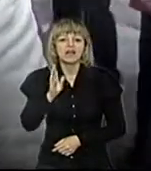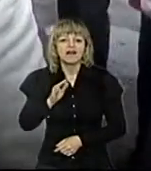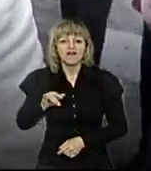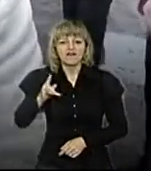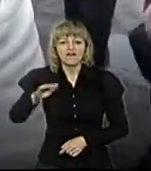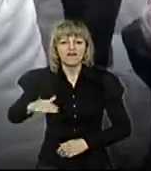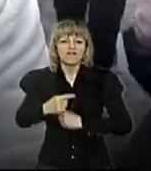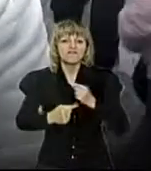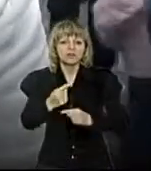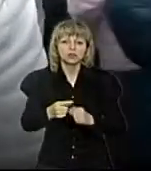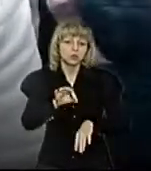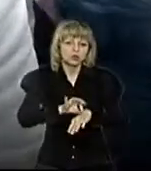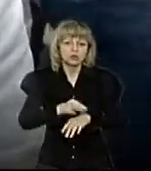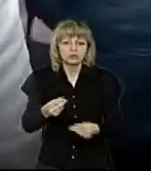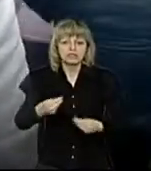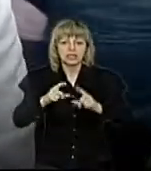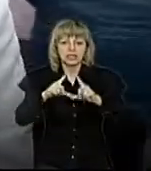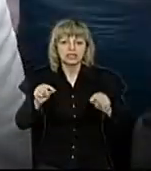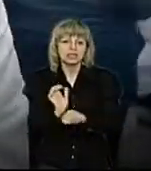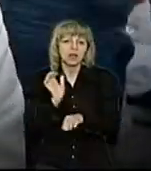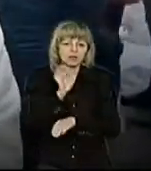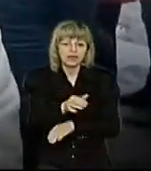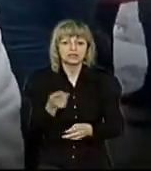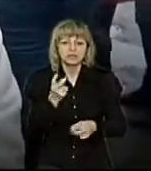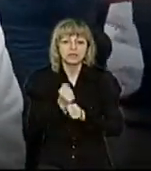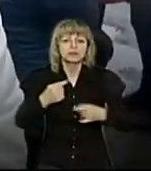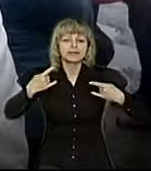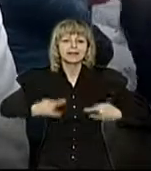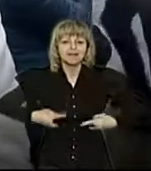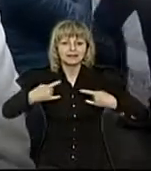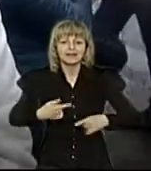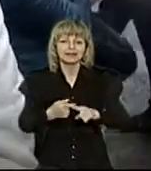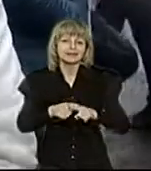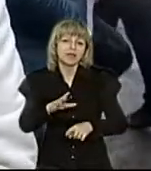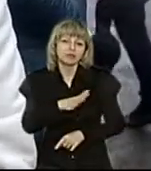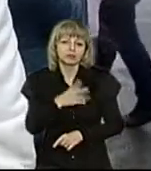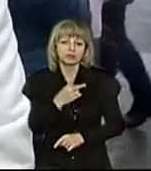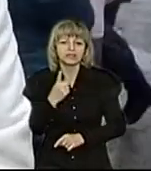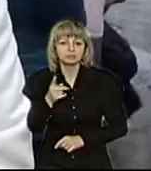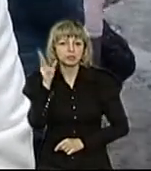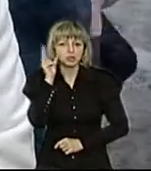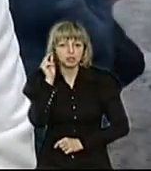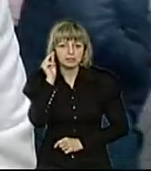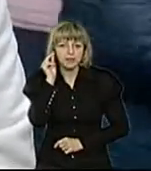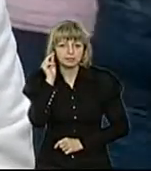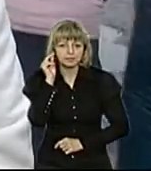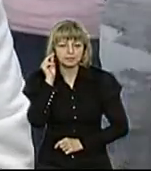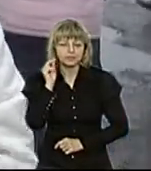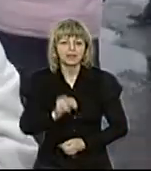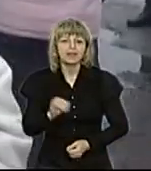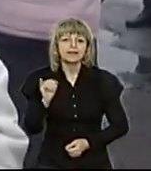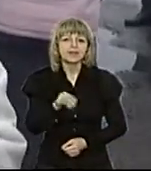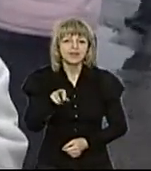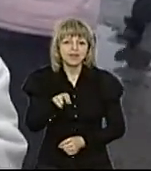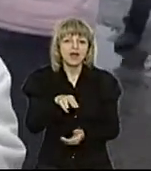Я вийшла, дали направлення, мені треба було робити рентген. Це було, я вам скажу, 21 числа. О. І